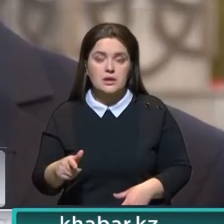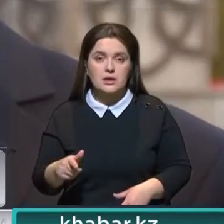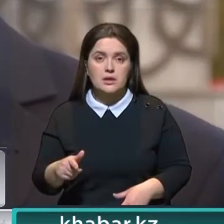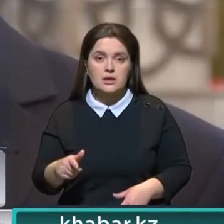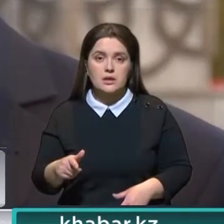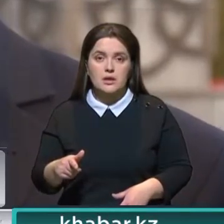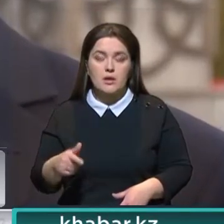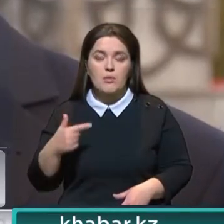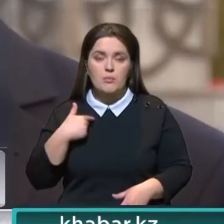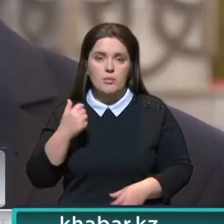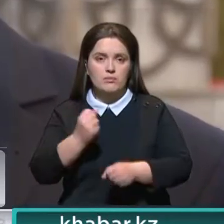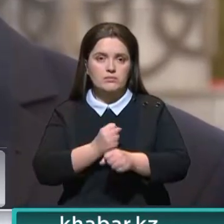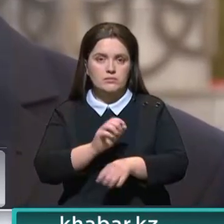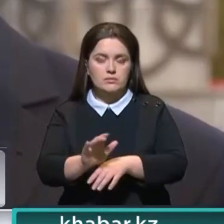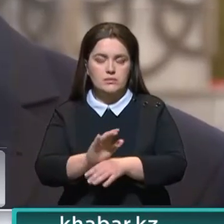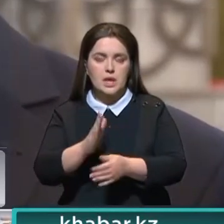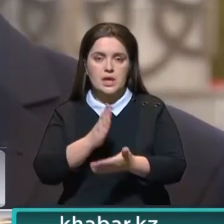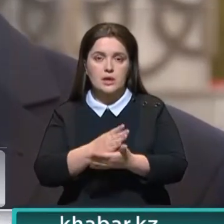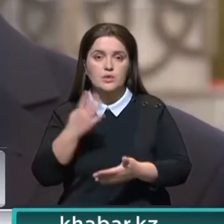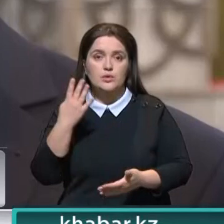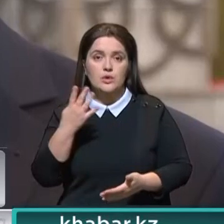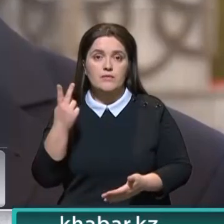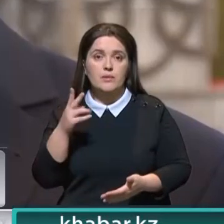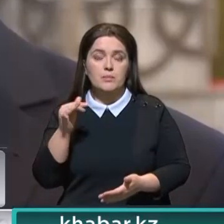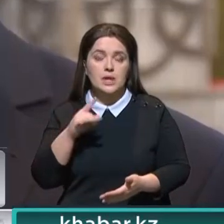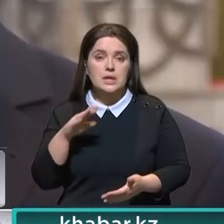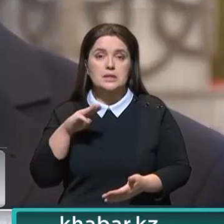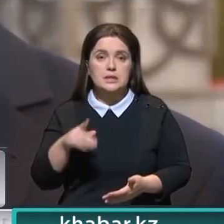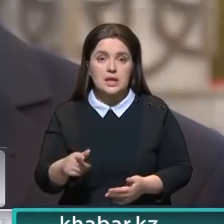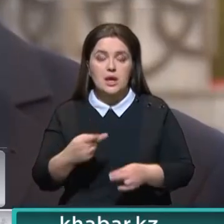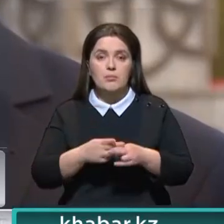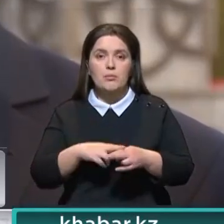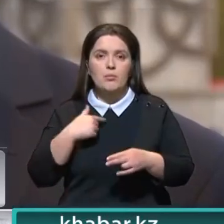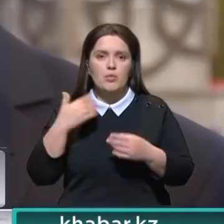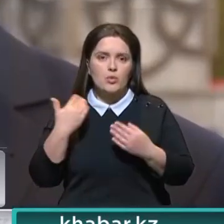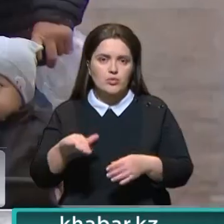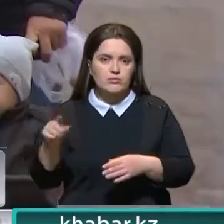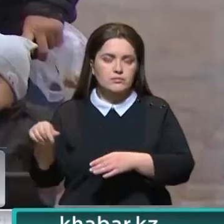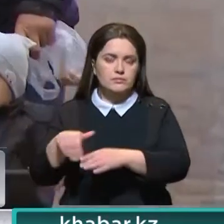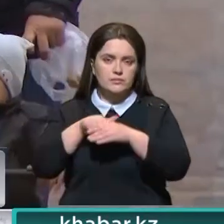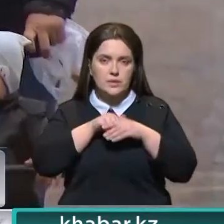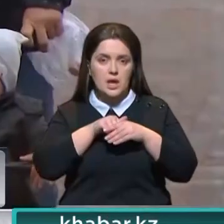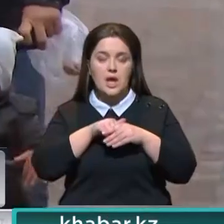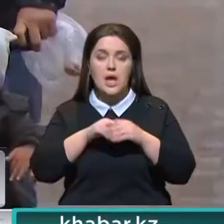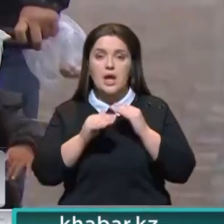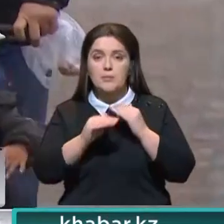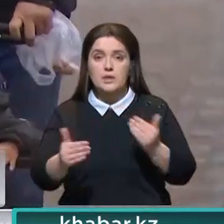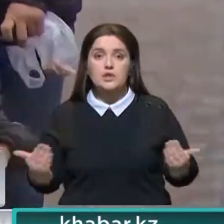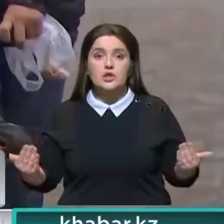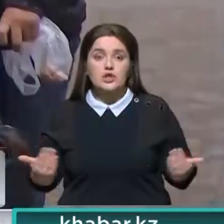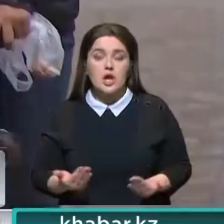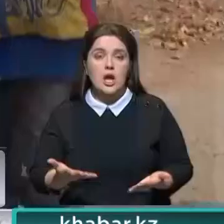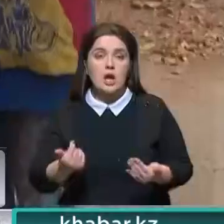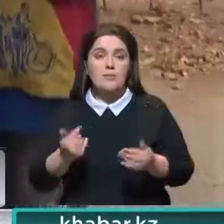100 миллиардов тенге мы произвели продукцию. Более 42 миллиардов тенге мы уже привлекли в инвестиции. Местные жители с обретением